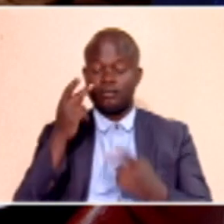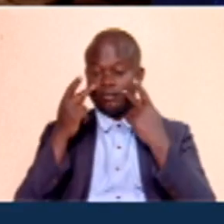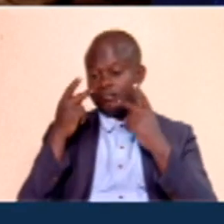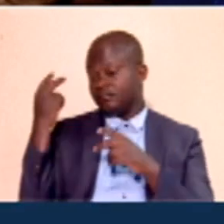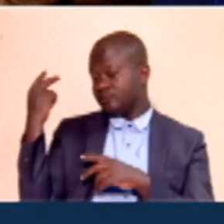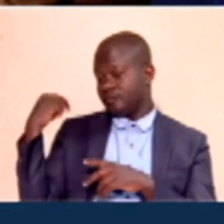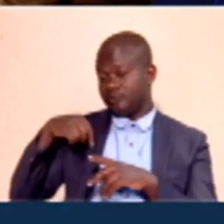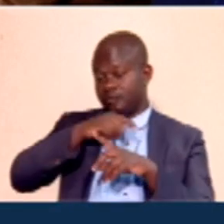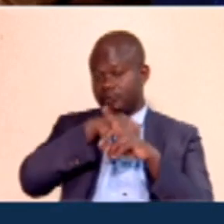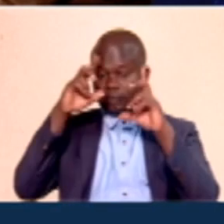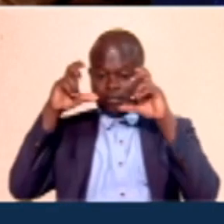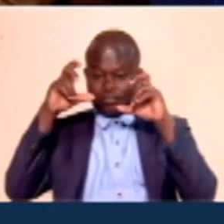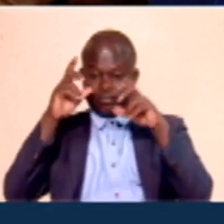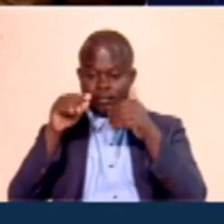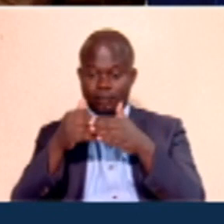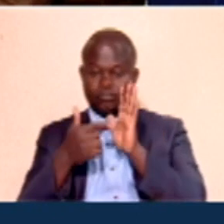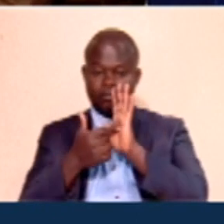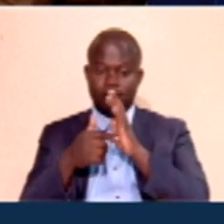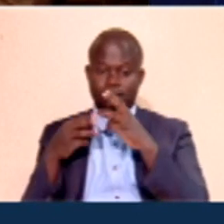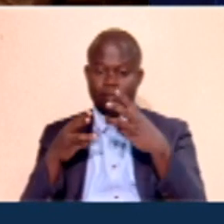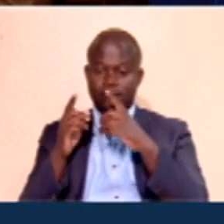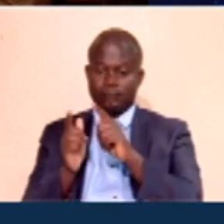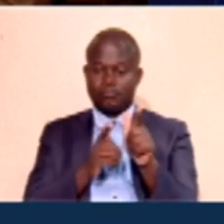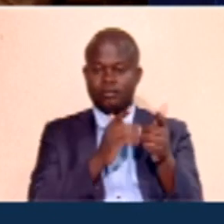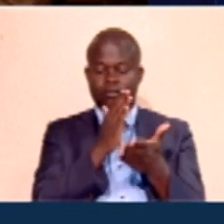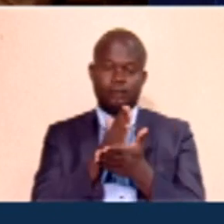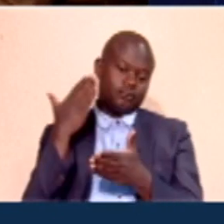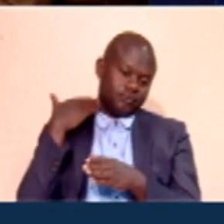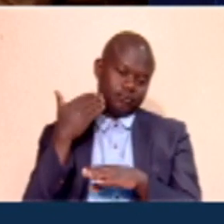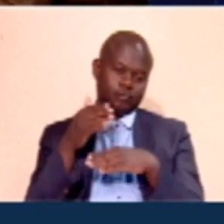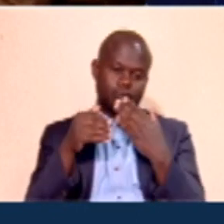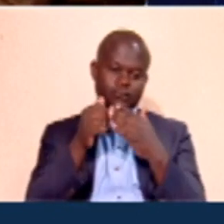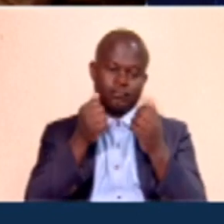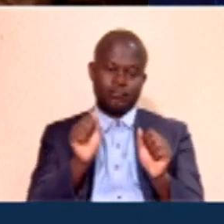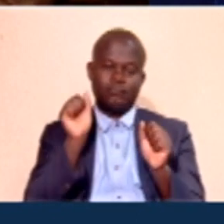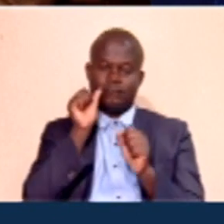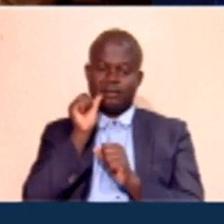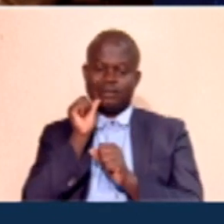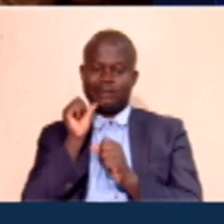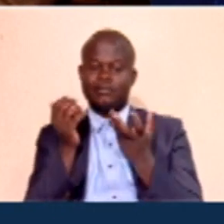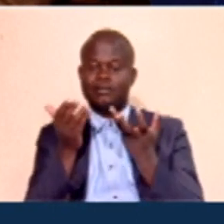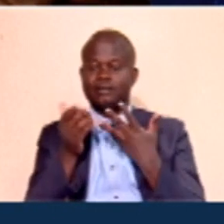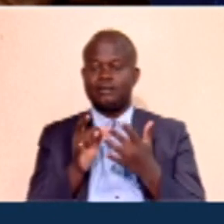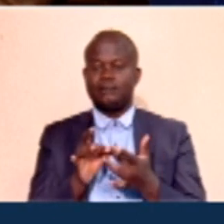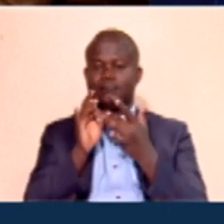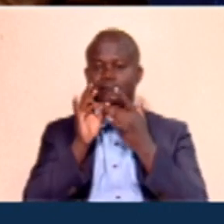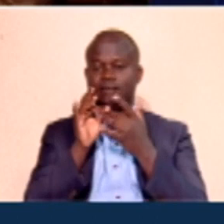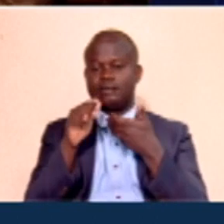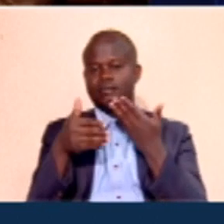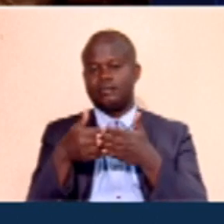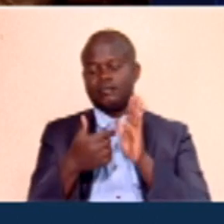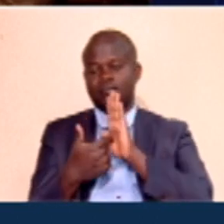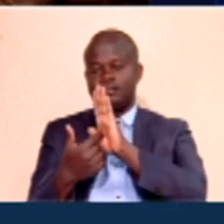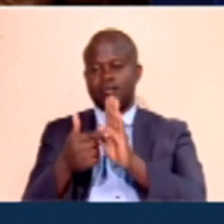yawe ibishushanyo byerekana urugamba rwo guhagarika Jenoside no kubohora igihugu. Nuhe mwihariko w'iserukiramuco